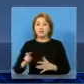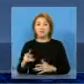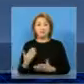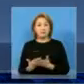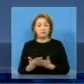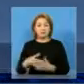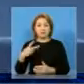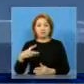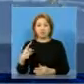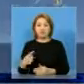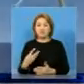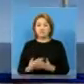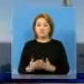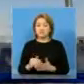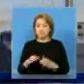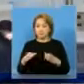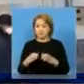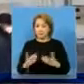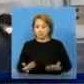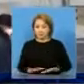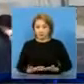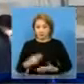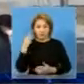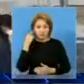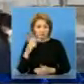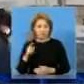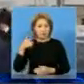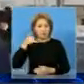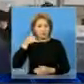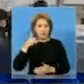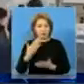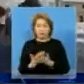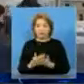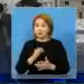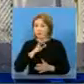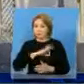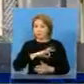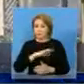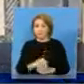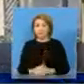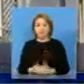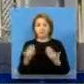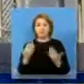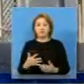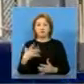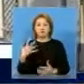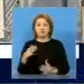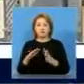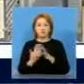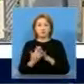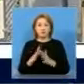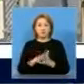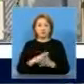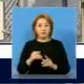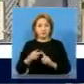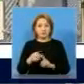арқасында 22-ші ықшам ауданының тұрғындары сапалы ұялы байланысқа қол жеткізді. Қазіргі таңда 5 ауылдық округтерге уже